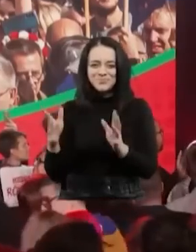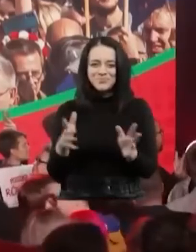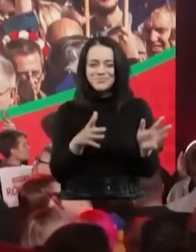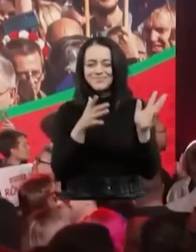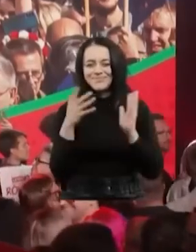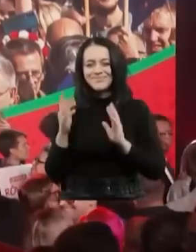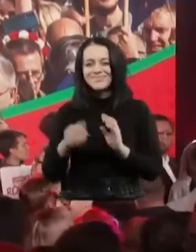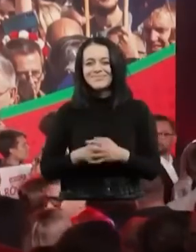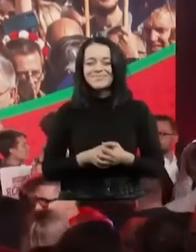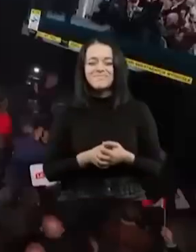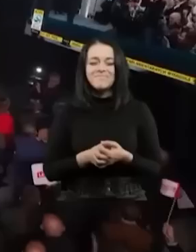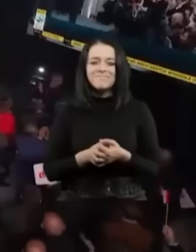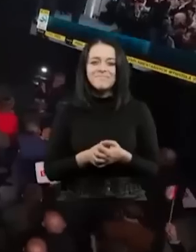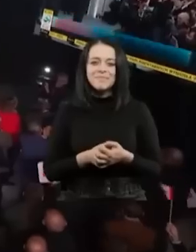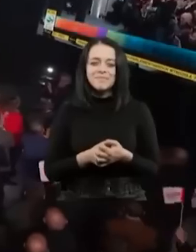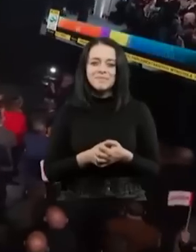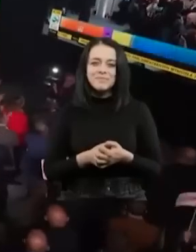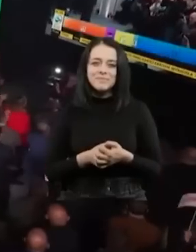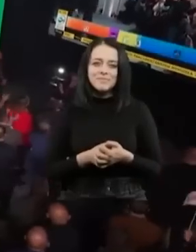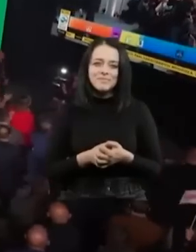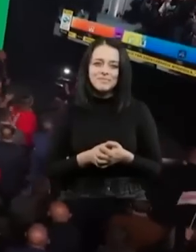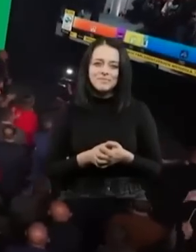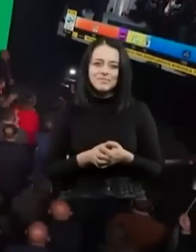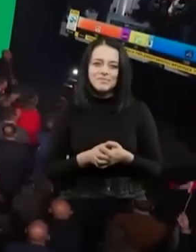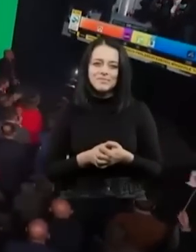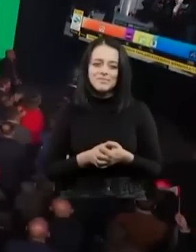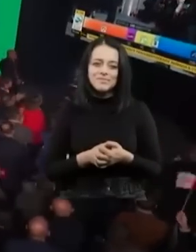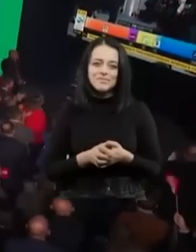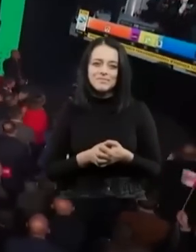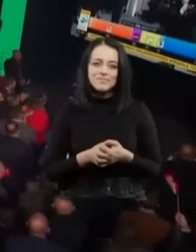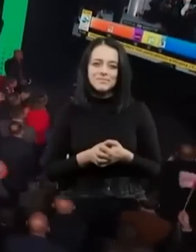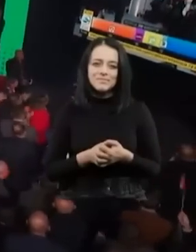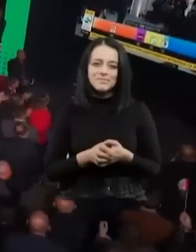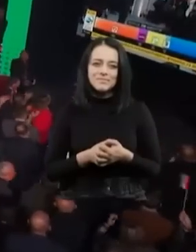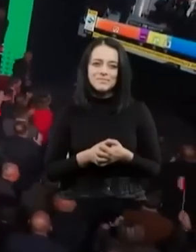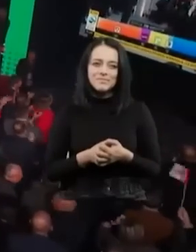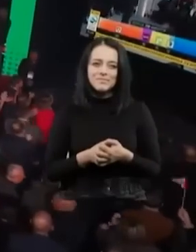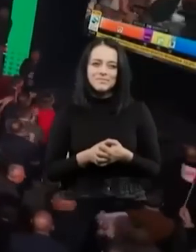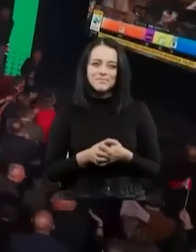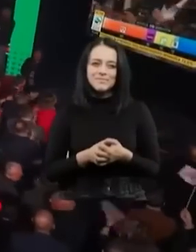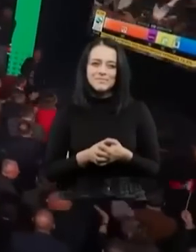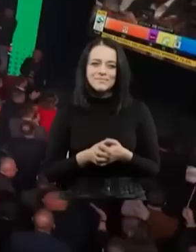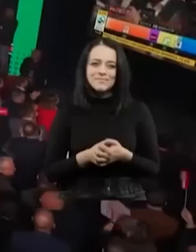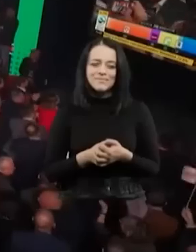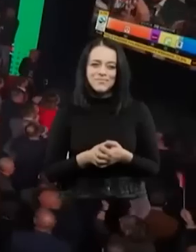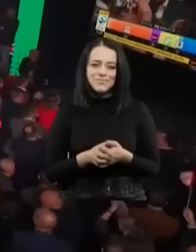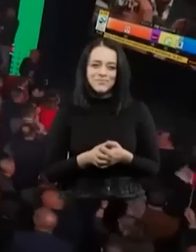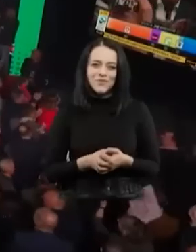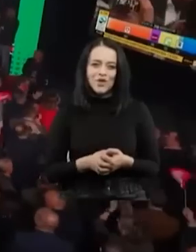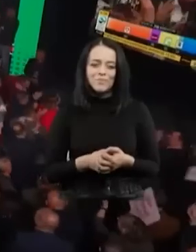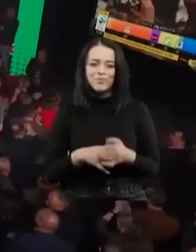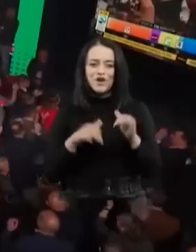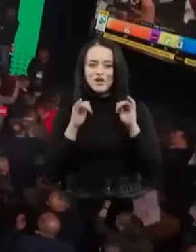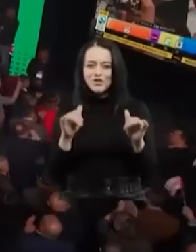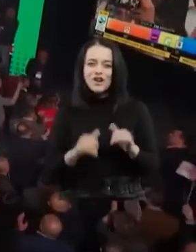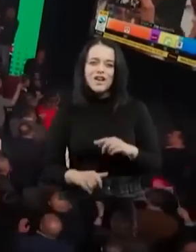zostanie sformalizowane w jakikolwiek sposób. Czy po prostu będzie to na zasadzie mamy króla Donalda Tuska i wszyscy za nim idziemy. Z